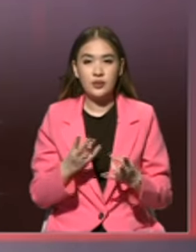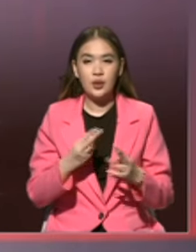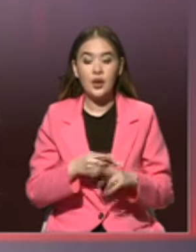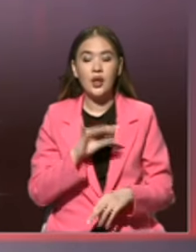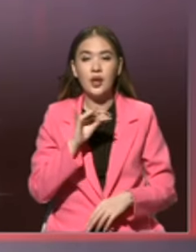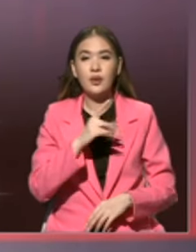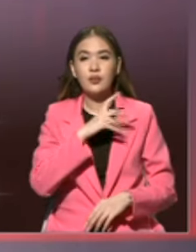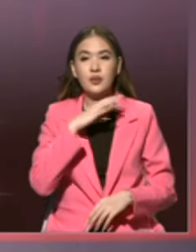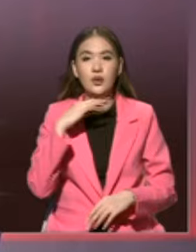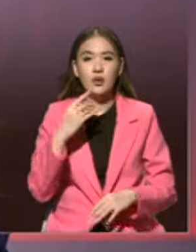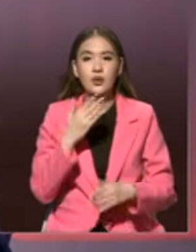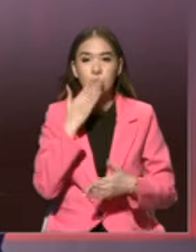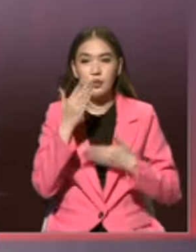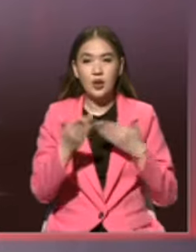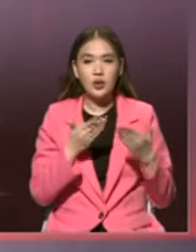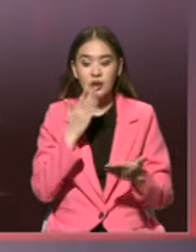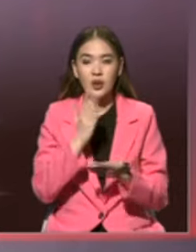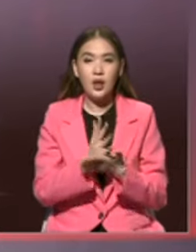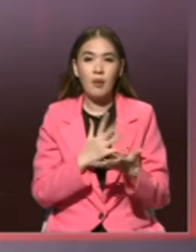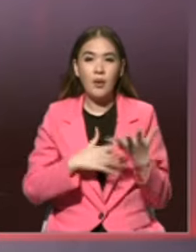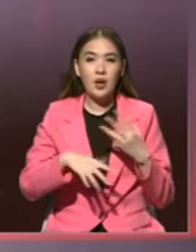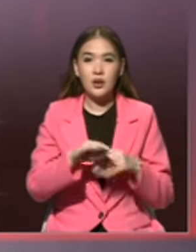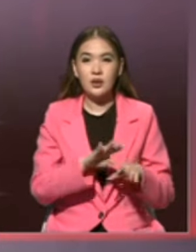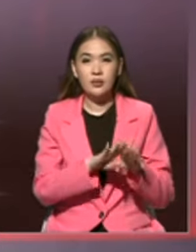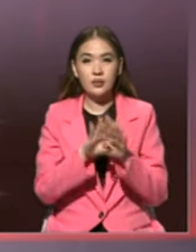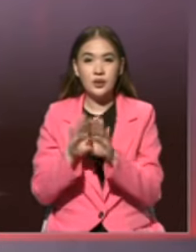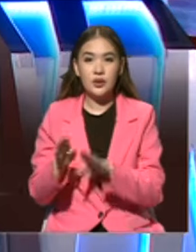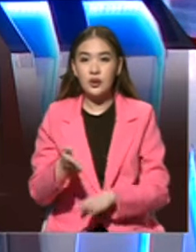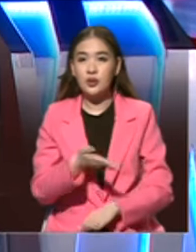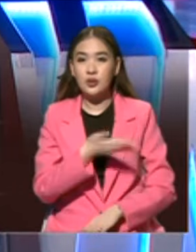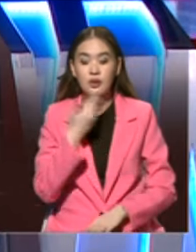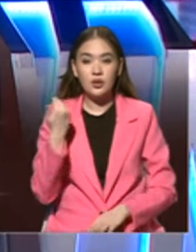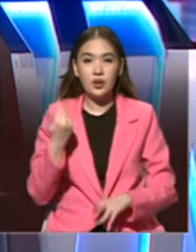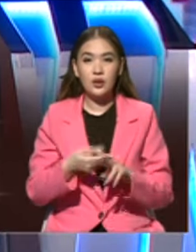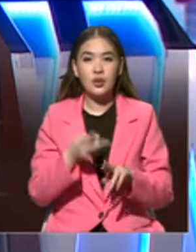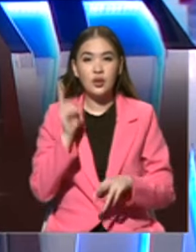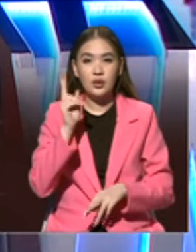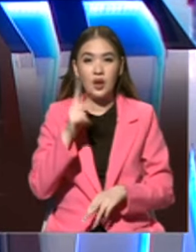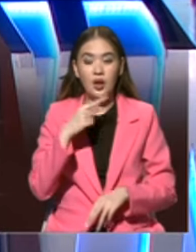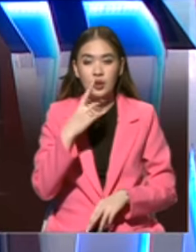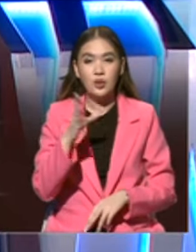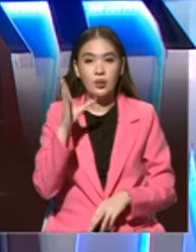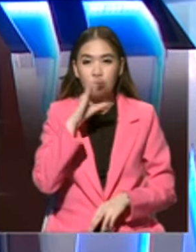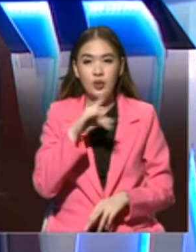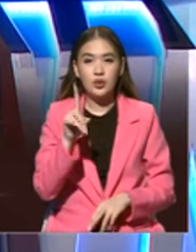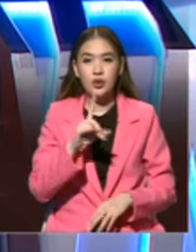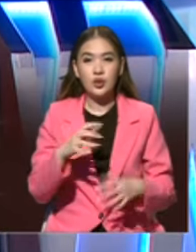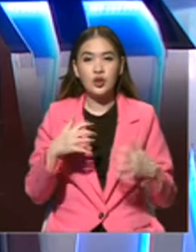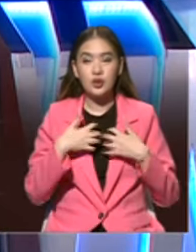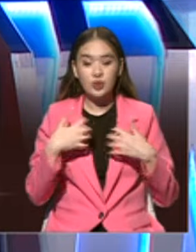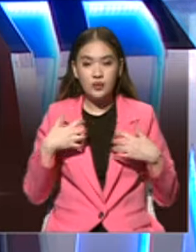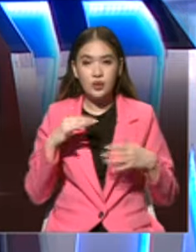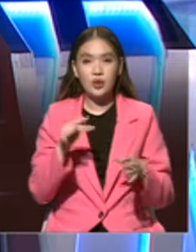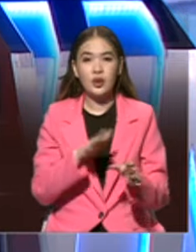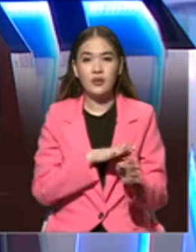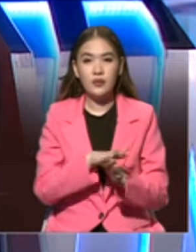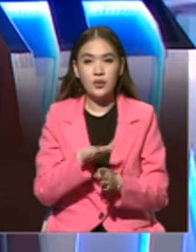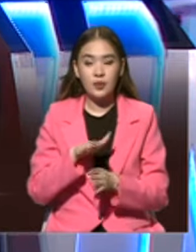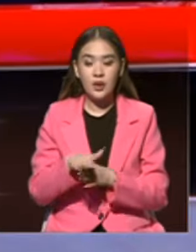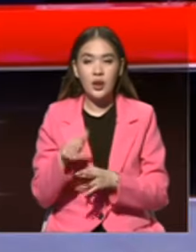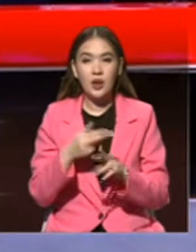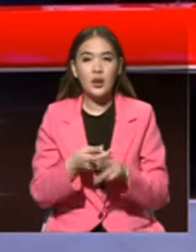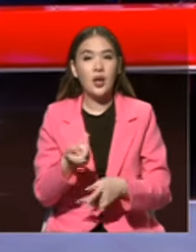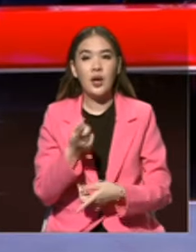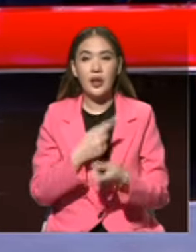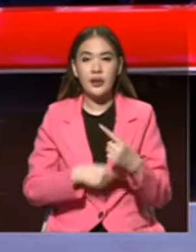көбінің сұрап отырғаны, енді барлығы бірдей сұрап отқан жоқ ғой. Біреулер айтады, мал мен малдың орнын толтырса дейді, ол